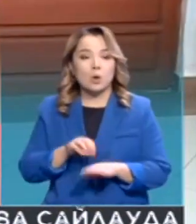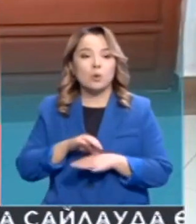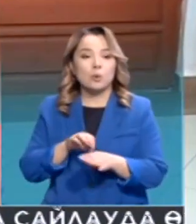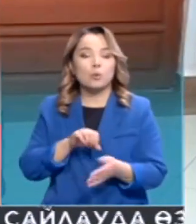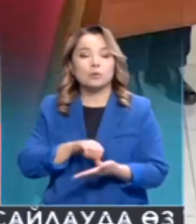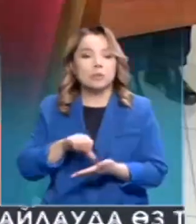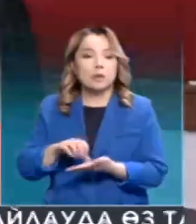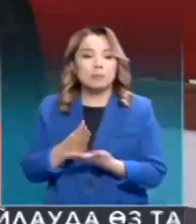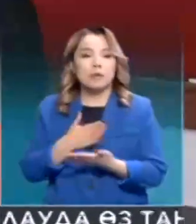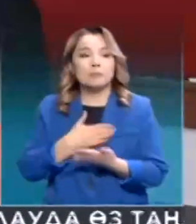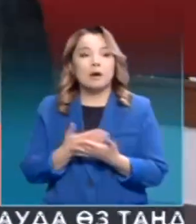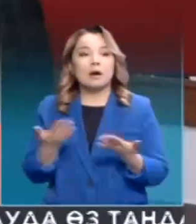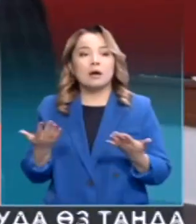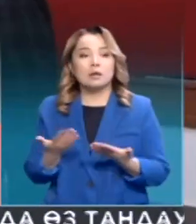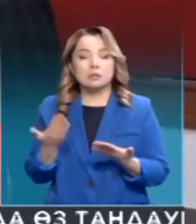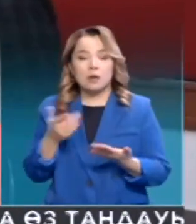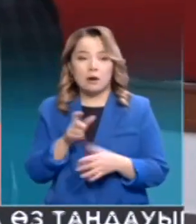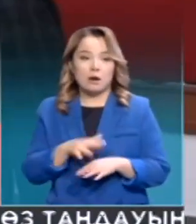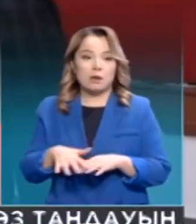сіз белсенділік қалай